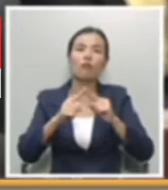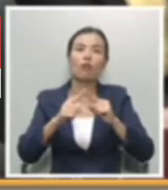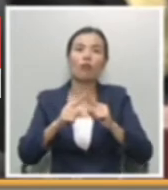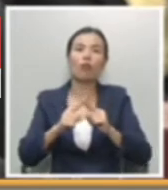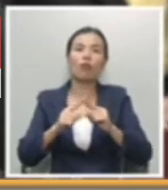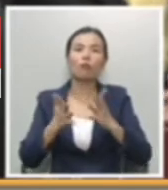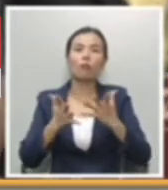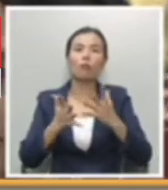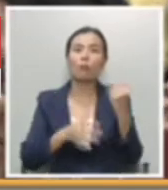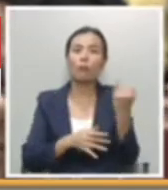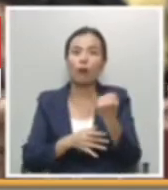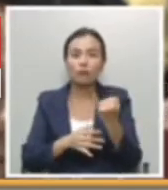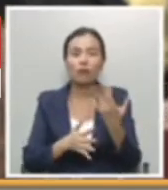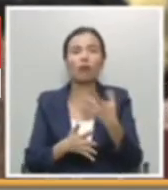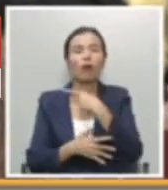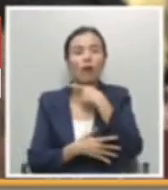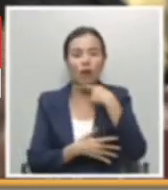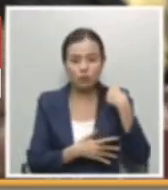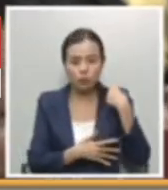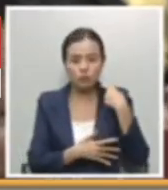ะ